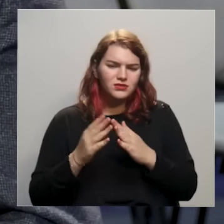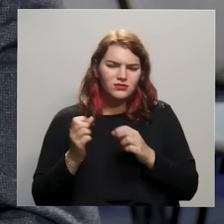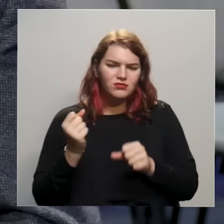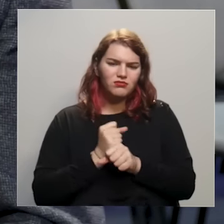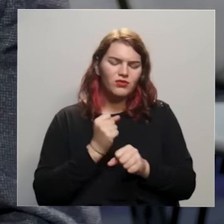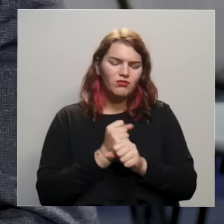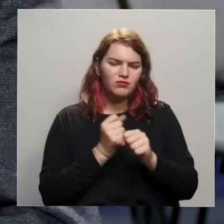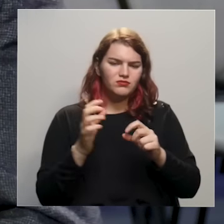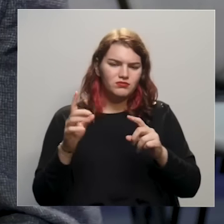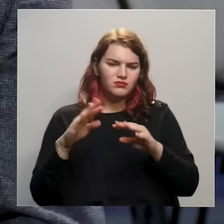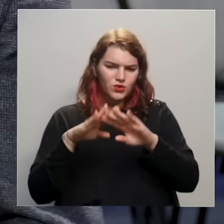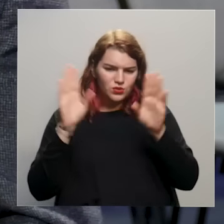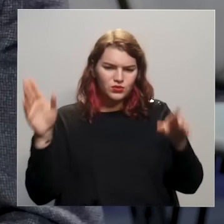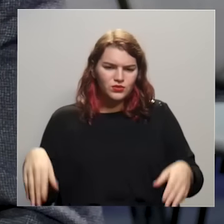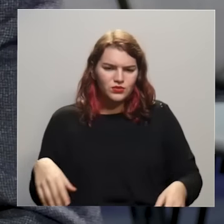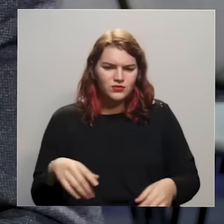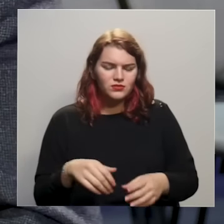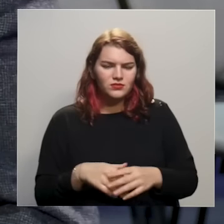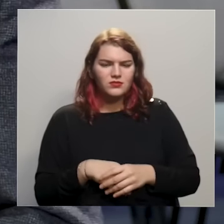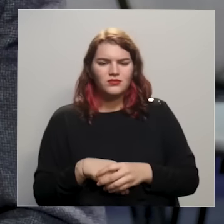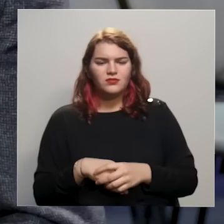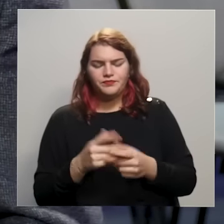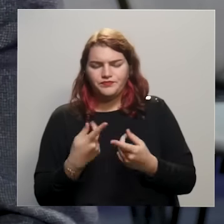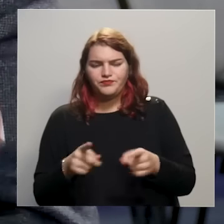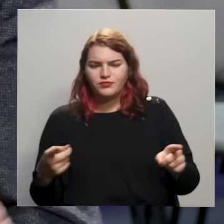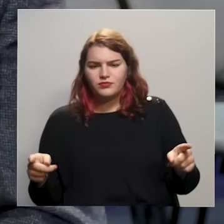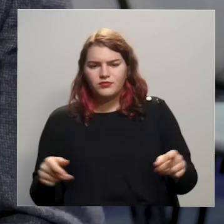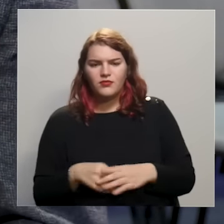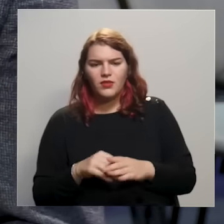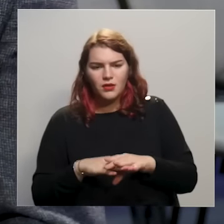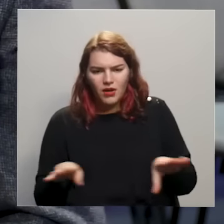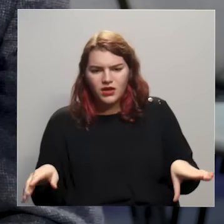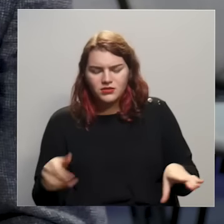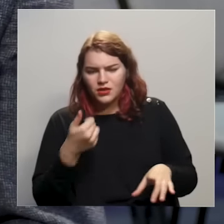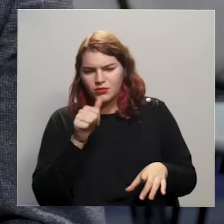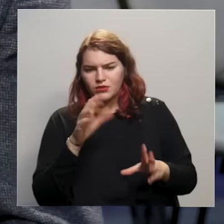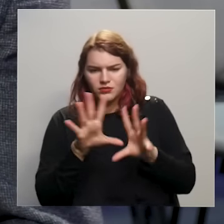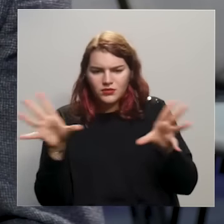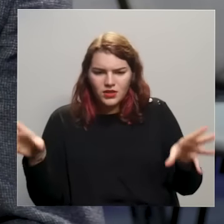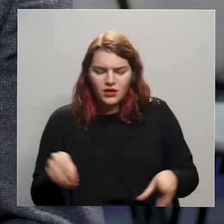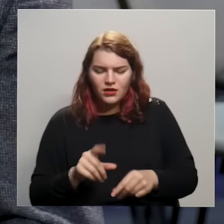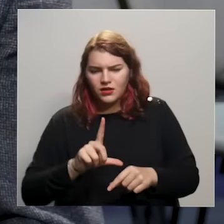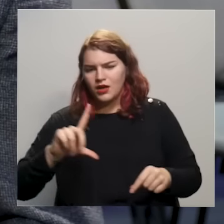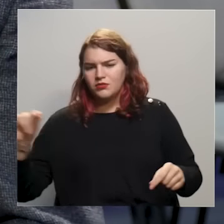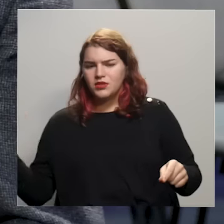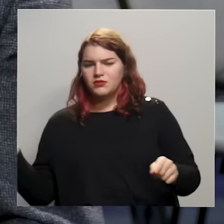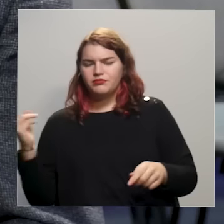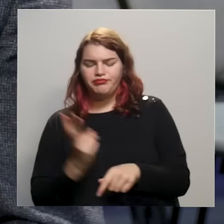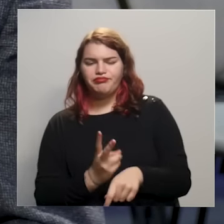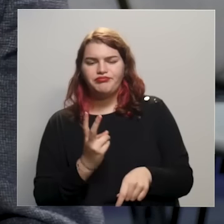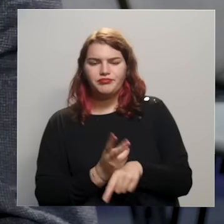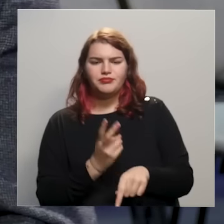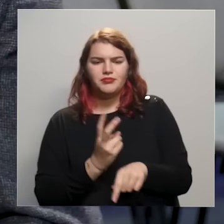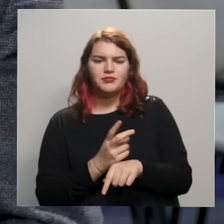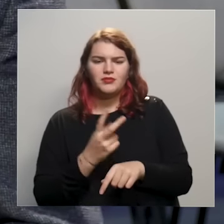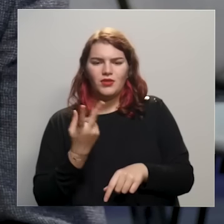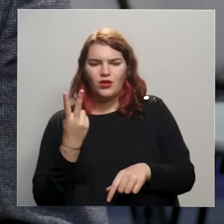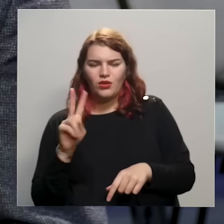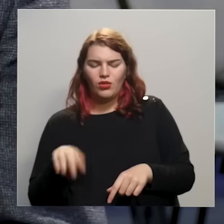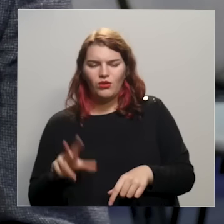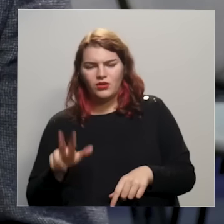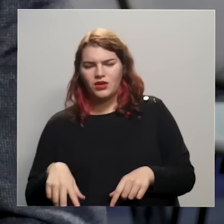ușă, nu știu ce, feștane și o masă, am băut cu el, am ăsta și a plecat tot, după vreo două, trei zile iară la